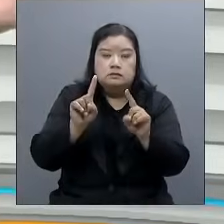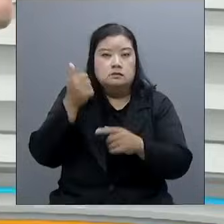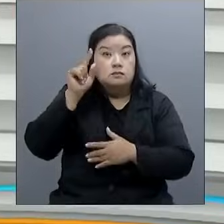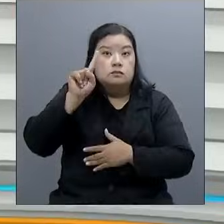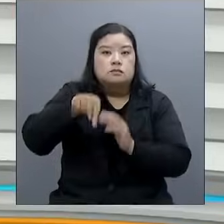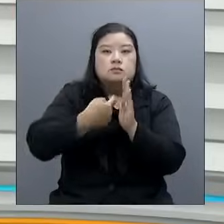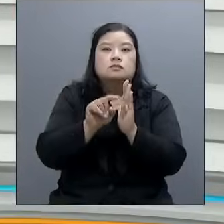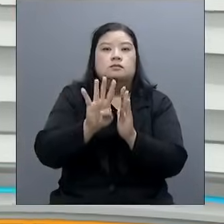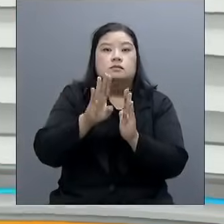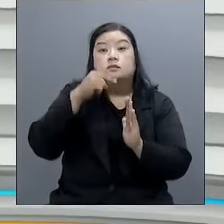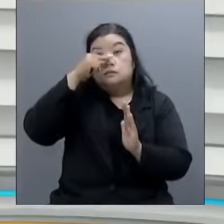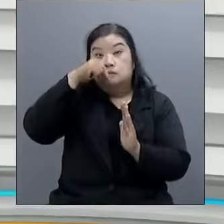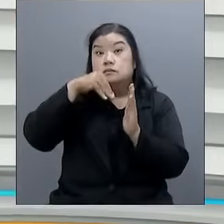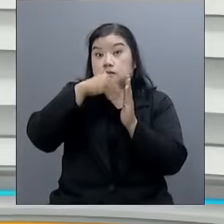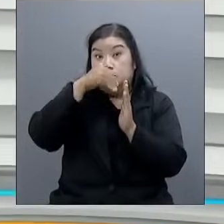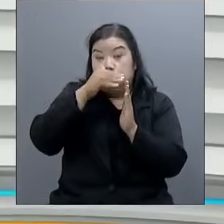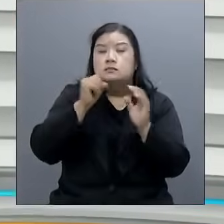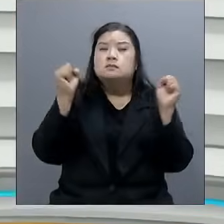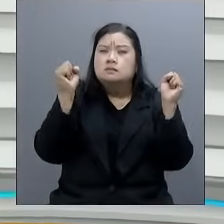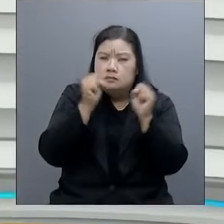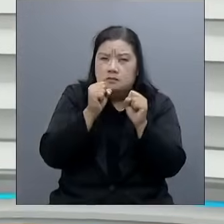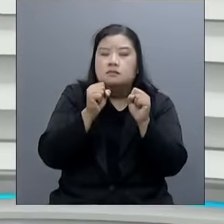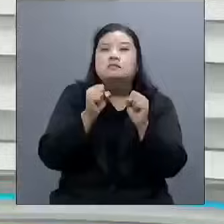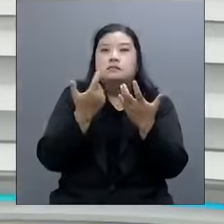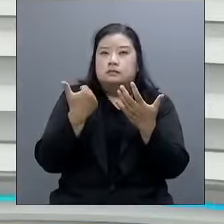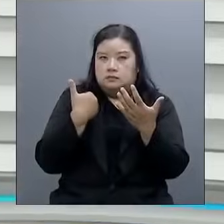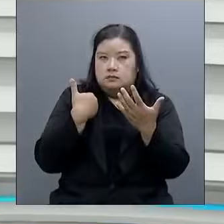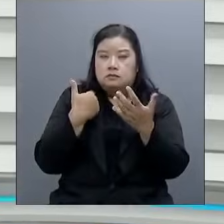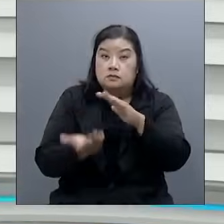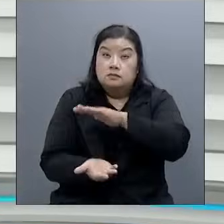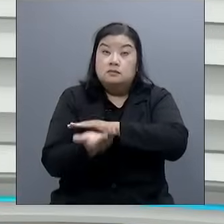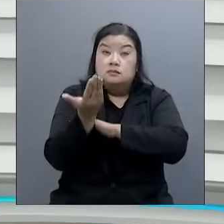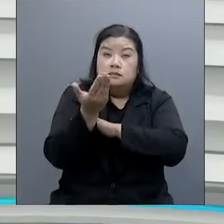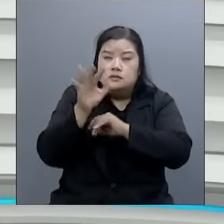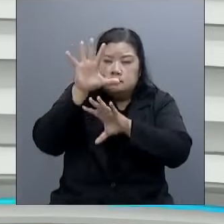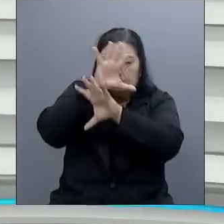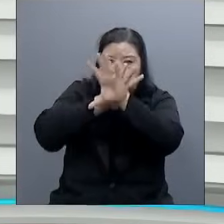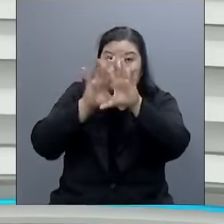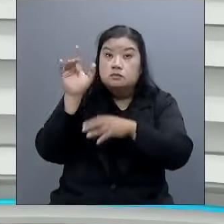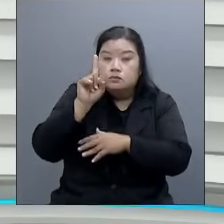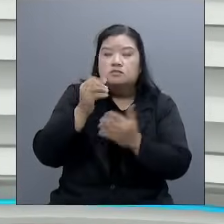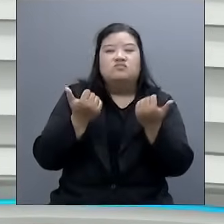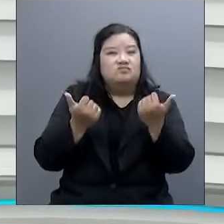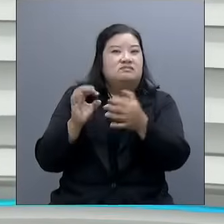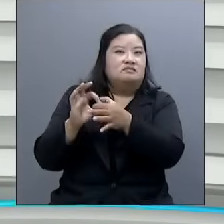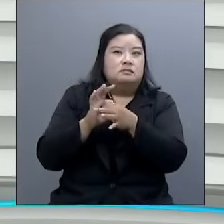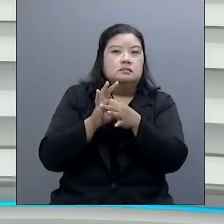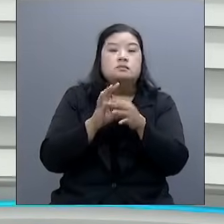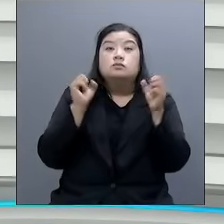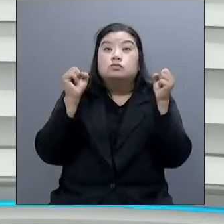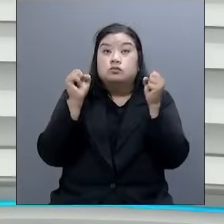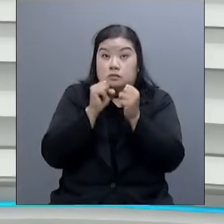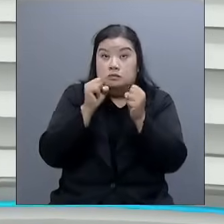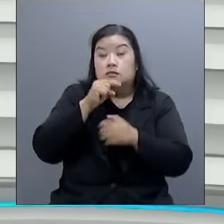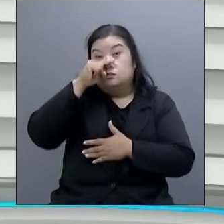ณประเทศไทยตอนบนนั้นจะมีอากาศเย็นแล้วก็จะมีหมอกเกิดขึ้นในตอนเช้านะคะสาเหตุนั้นก็เป็นเพราะว่าช่วงนี้มวลอากาศเย็นที่แผ่ปกคลุมบริเวณ